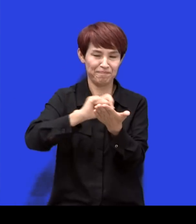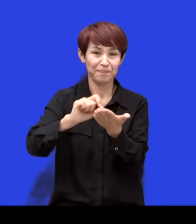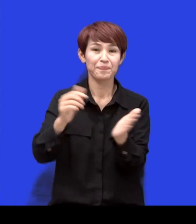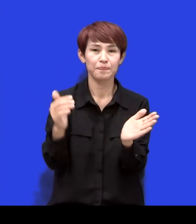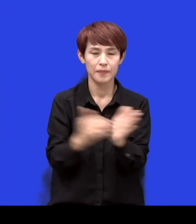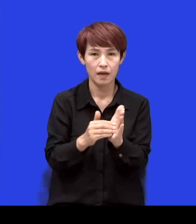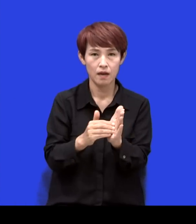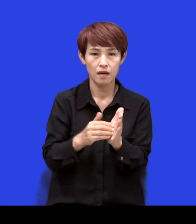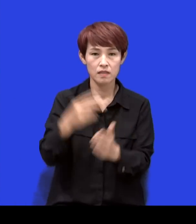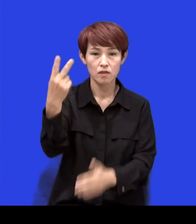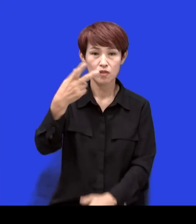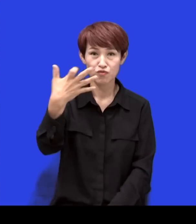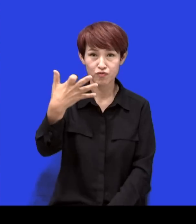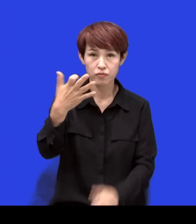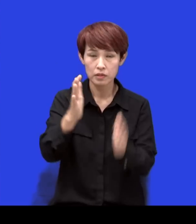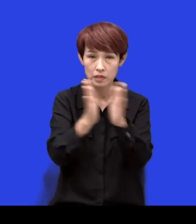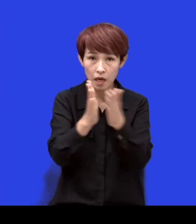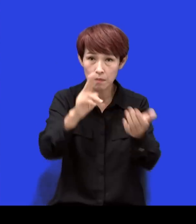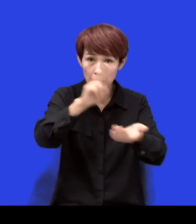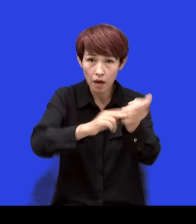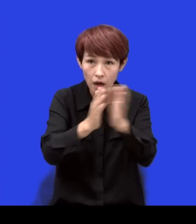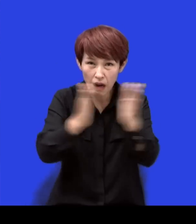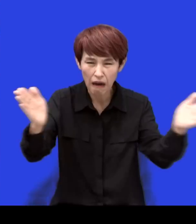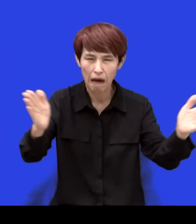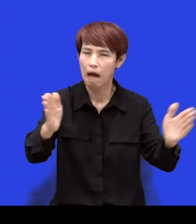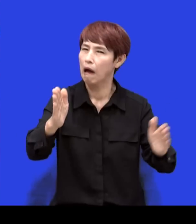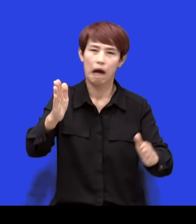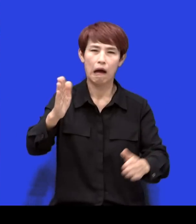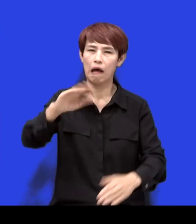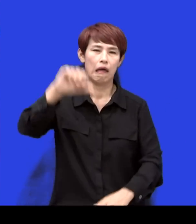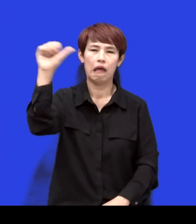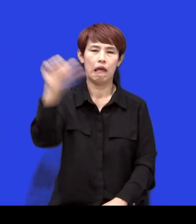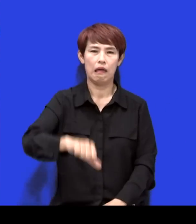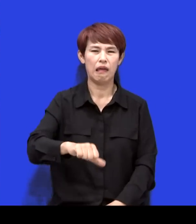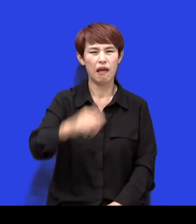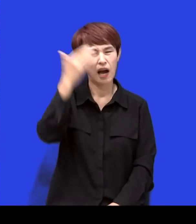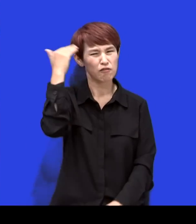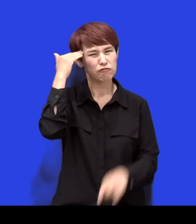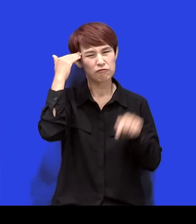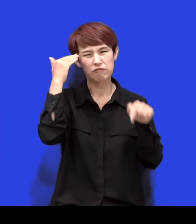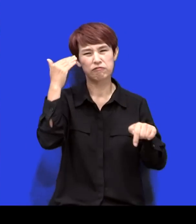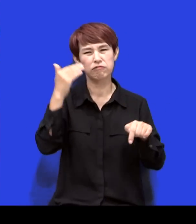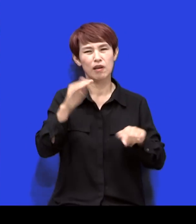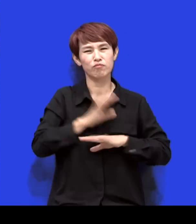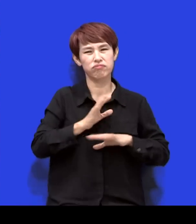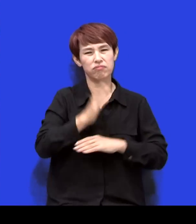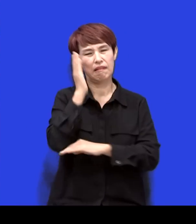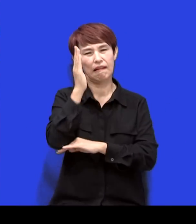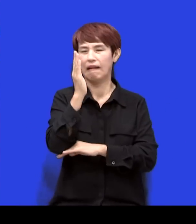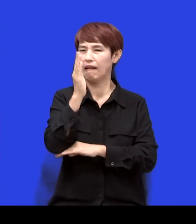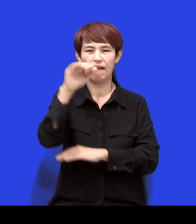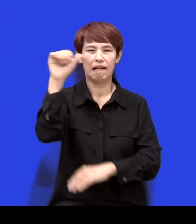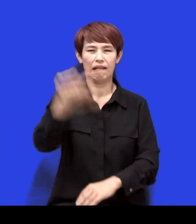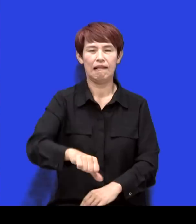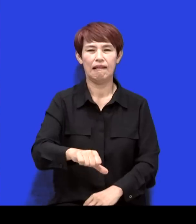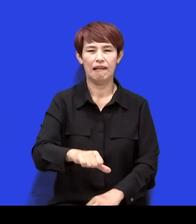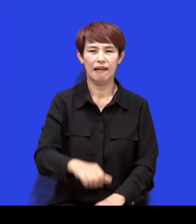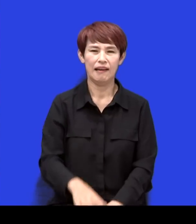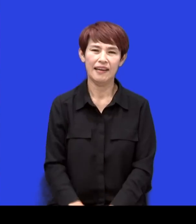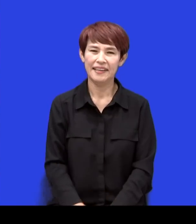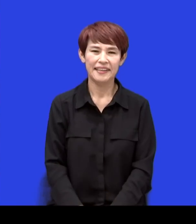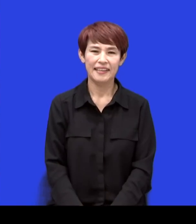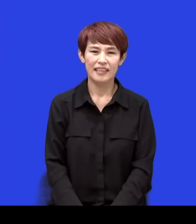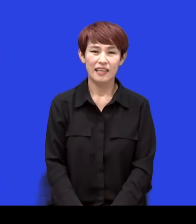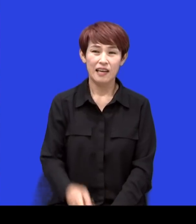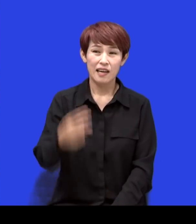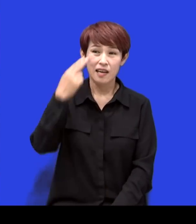반응은? 이게 반응이 별로 없더라고요. 그래서 그 진짜 이게 자전인데. 한국에서 역시 스릴러 작가는 안 힘들어. 되는구나. 예, 히가시노 게이고 같은